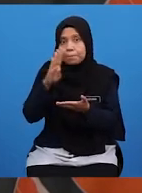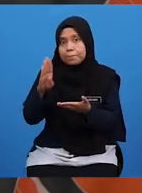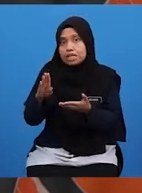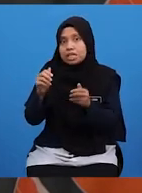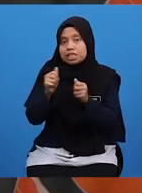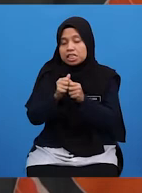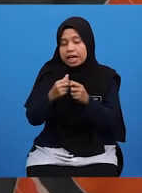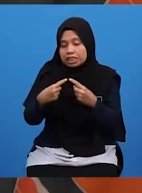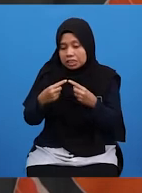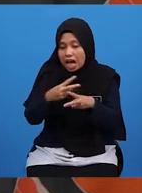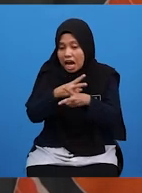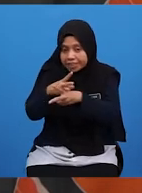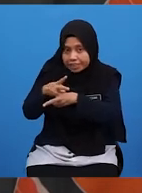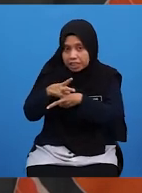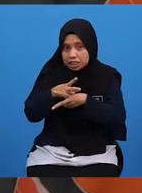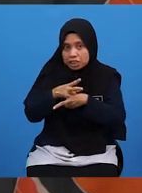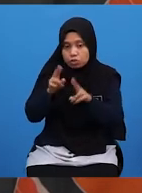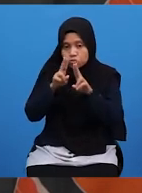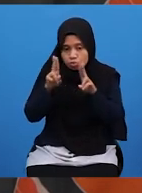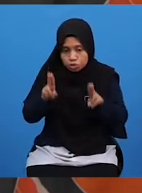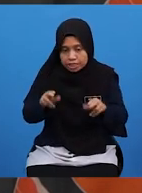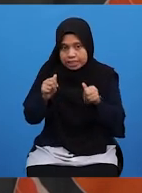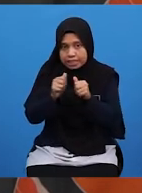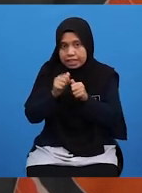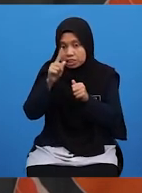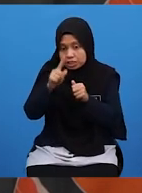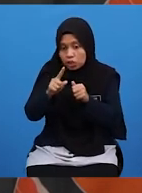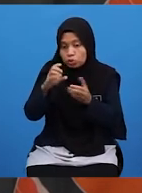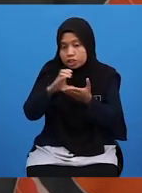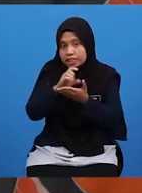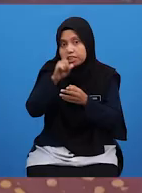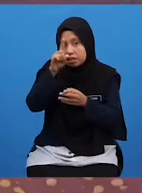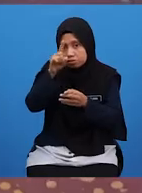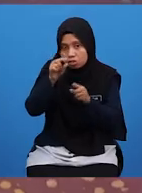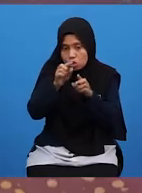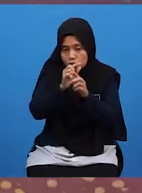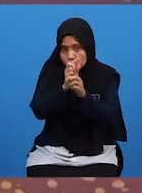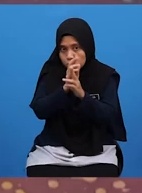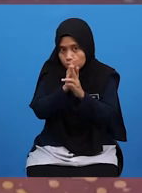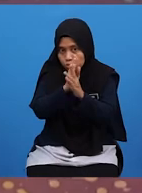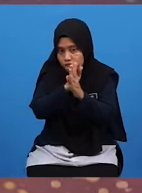dengan berhati-hati dan uji lilin dengan satu cantingan lurus.